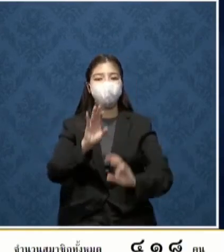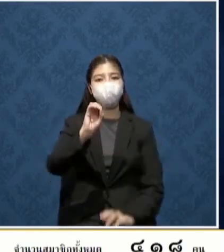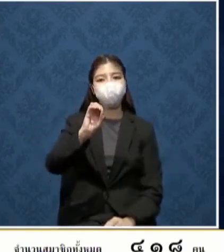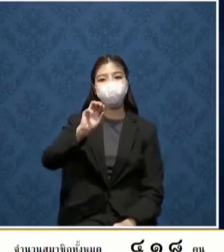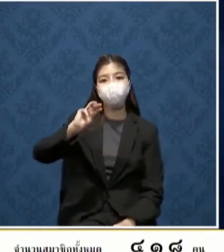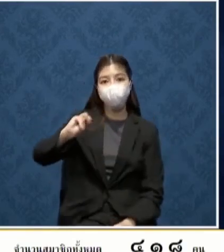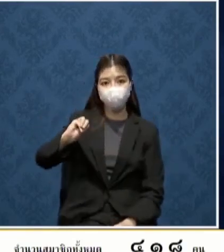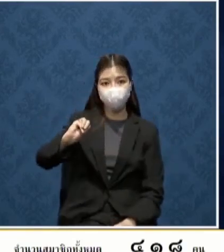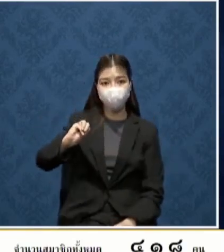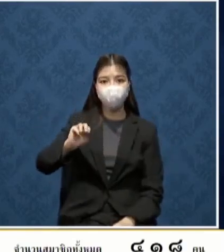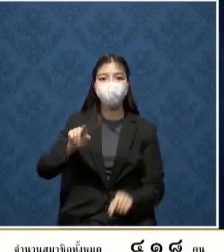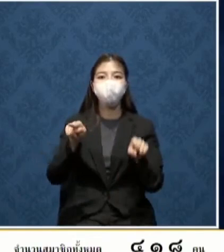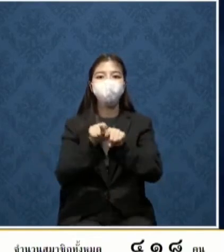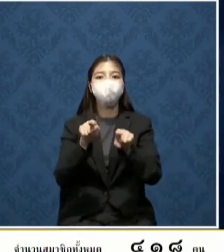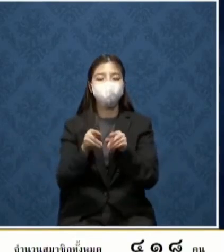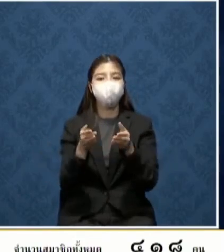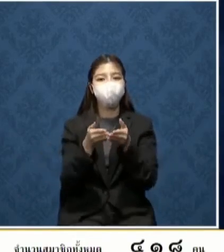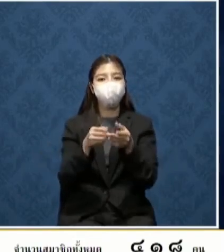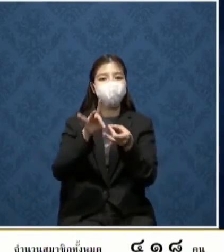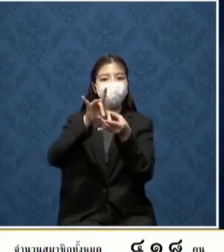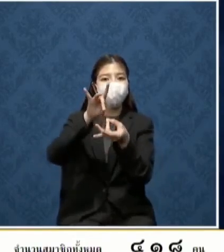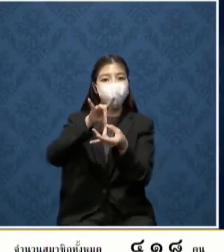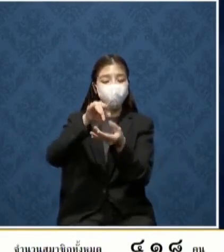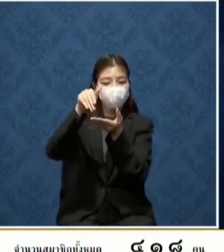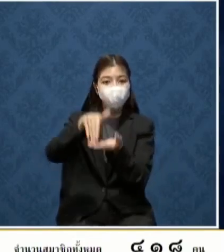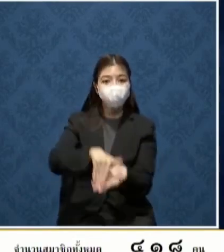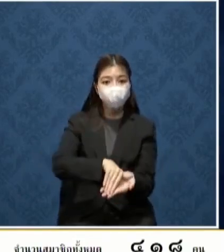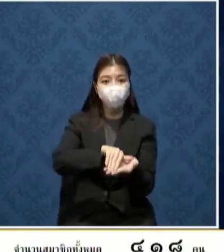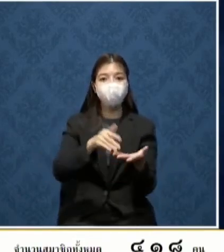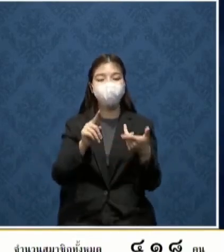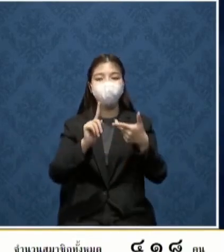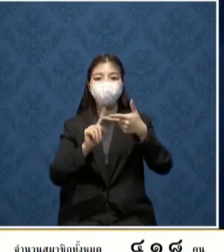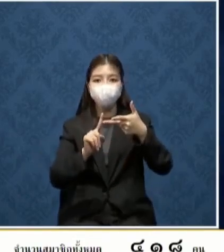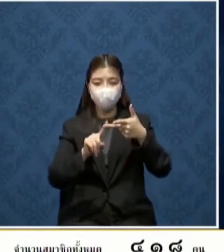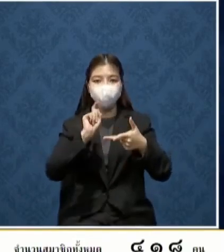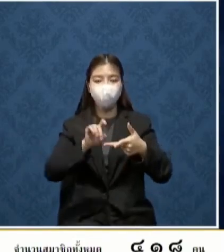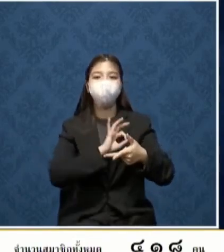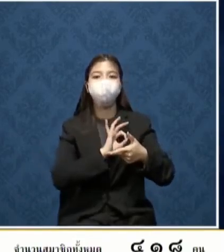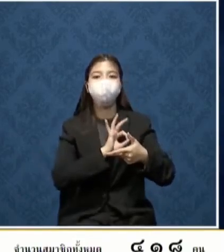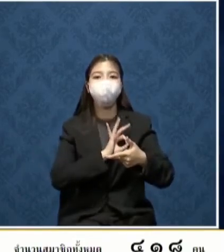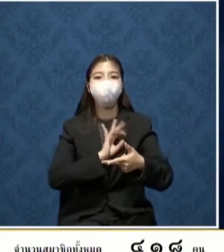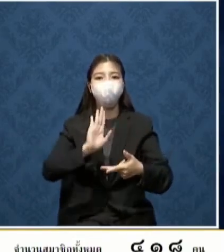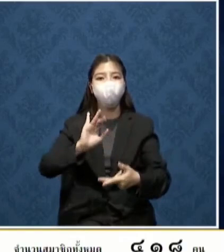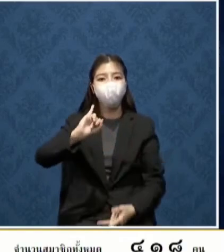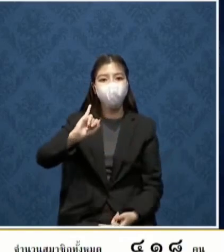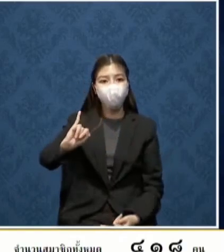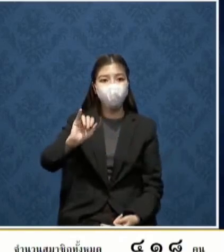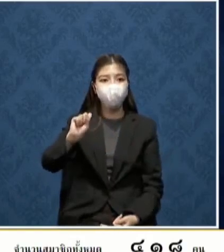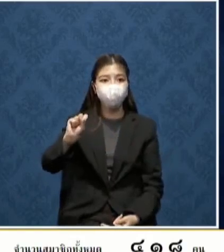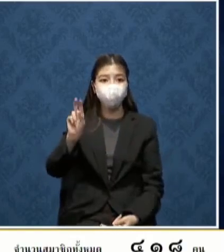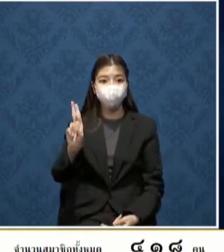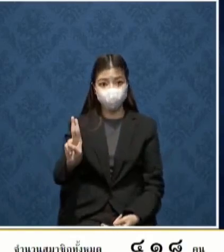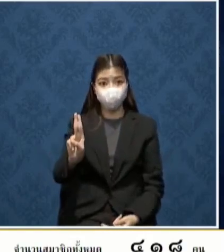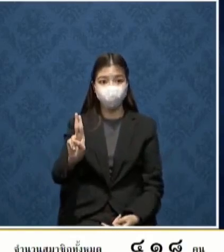reciอที่ 3 ต้องเปสมาชิกของ ISU หรอ International